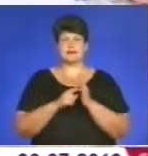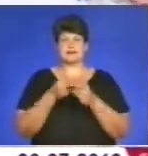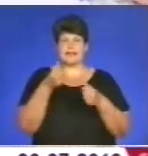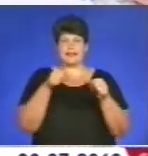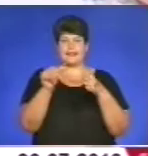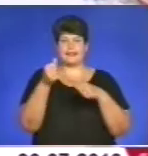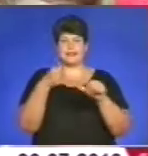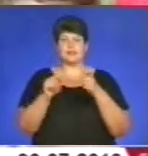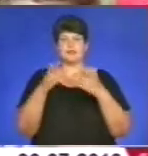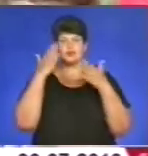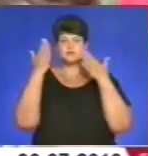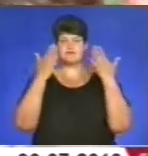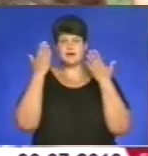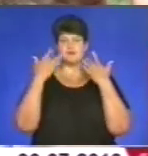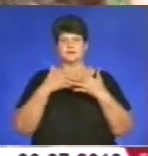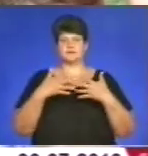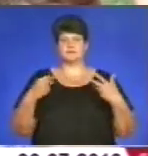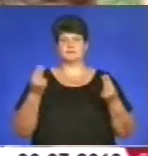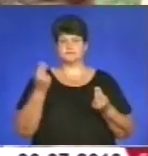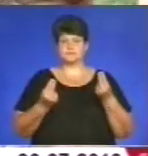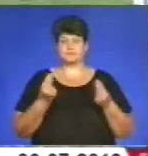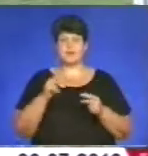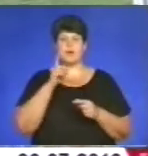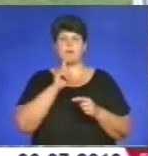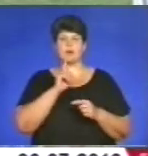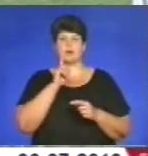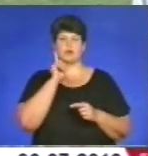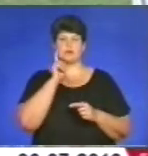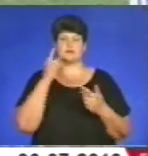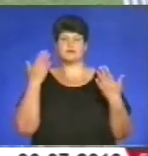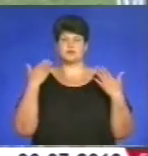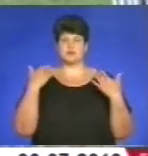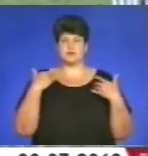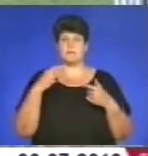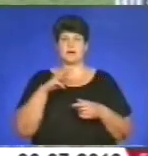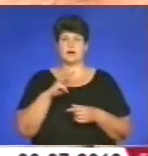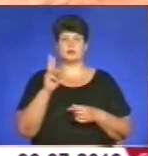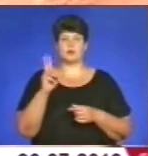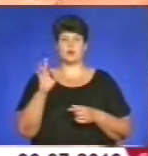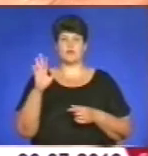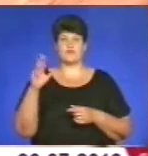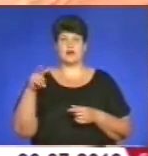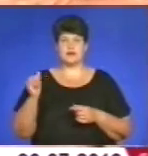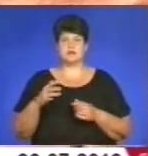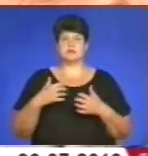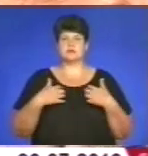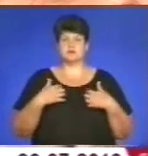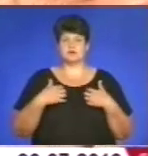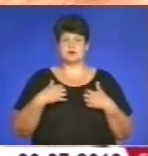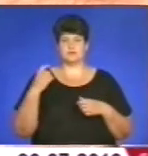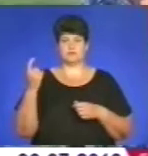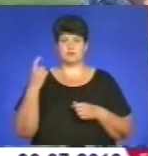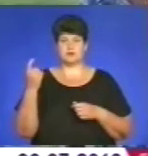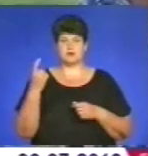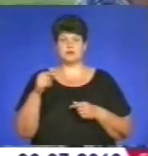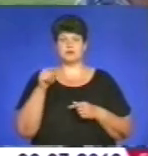та розваги на атракціонах. Поки молоді відпочивають, Михайло та Осипа Ковалі поспішають до господарки.